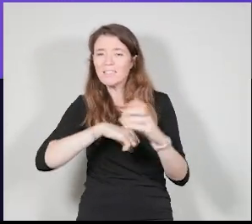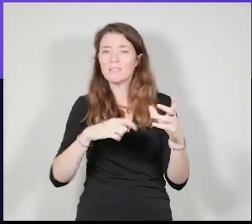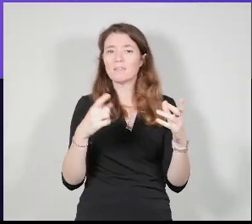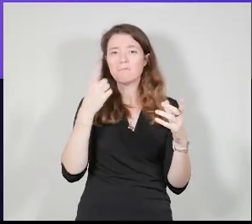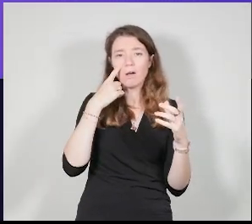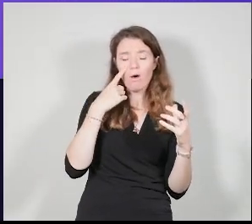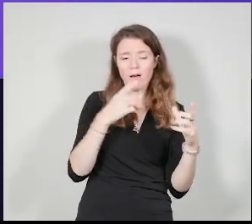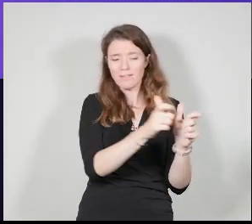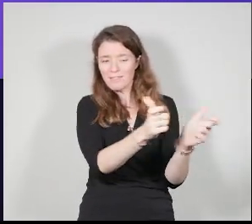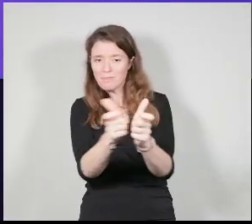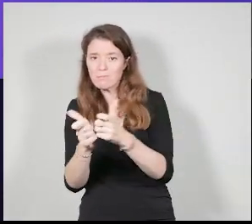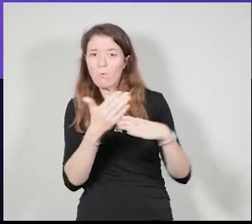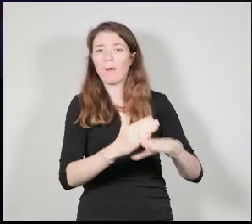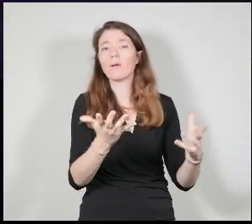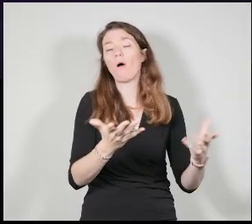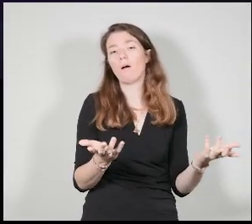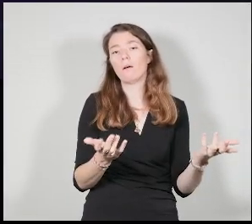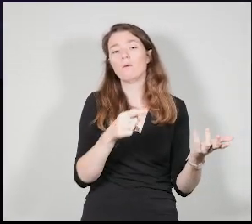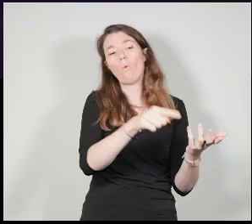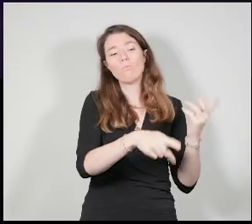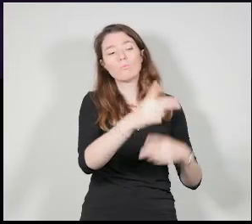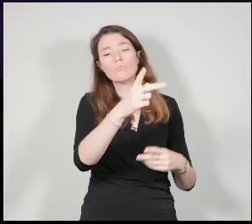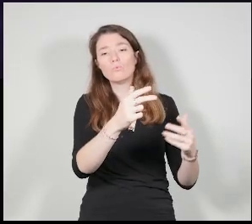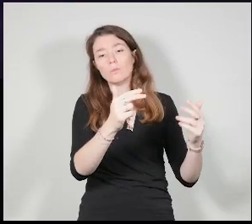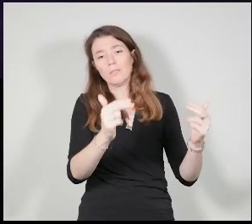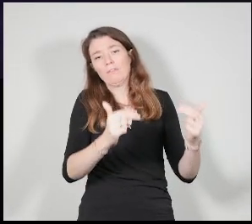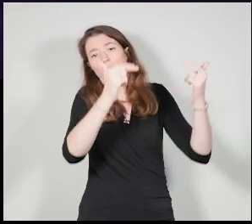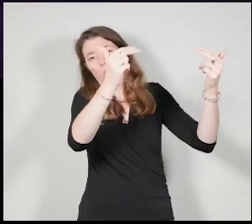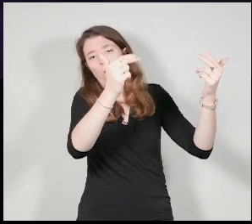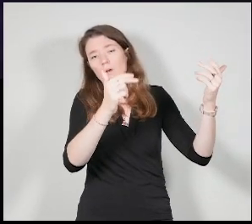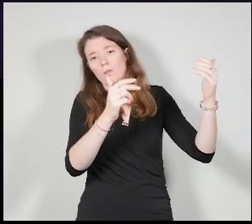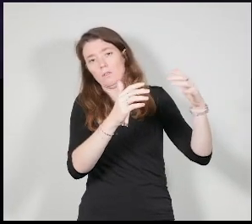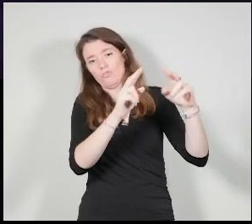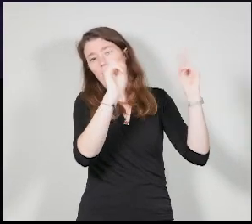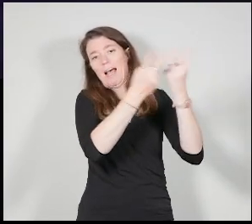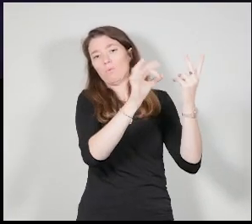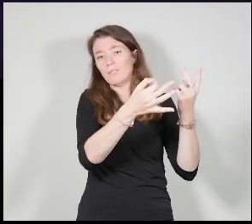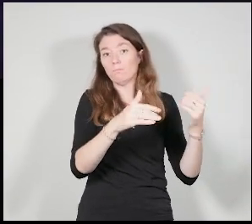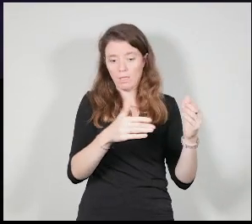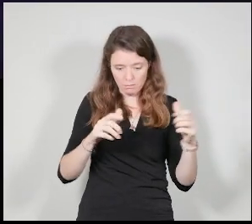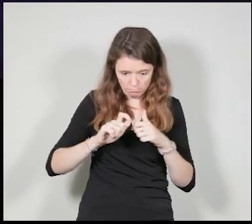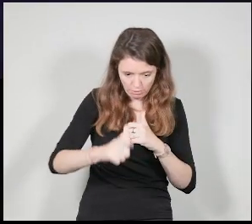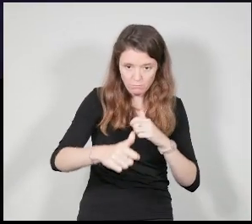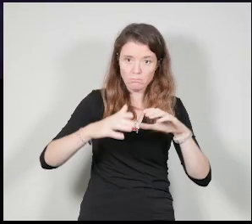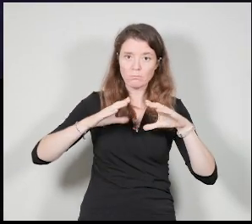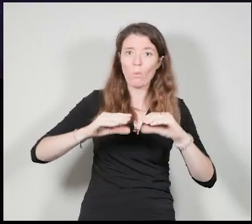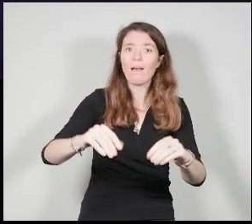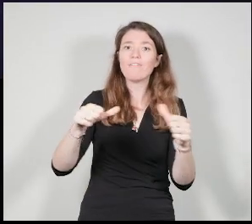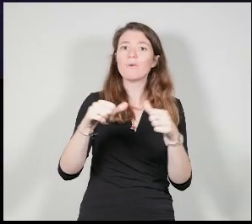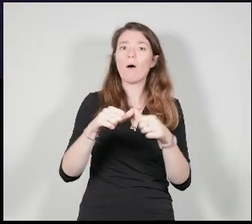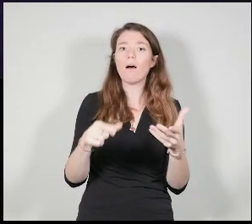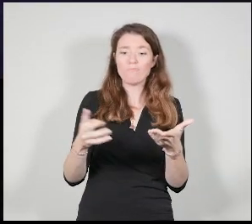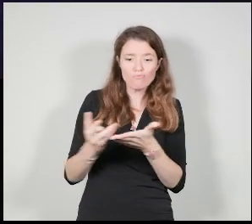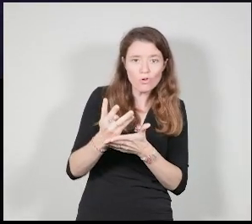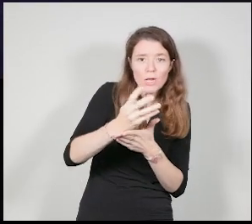a comme établissement, alors là, au niveau plus élevé que la maille territoriale, mais ensuite, effectivement, est-ce qu'on a un